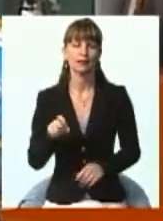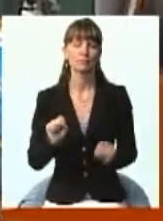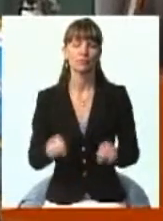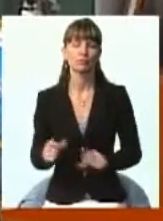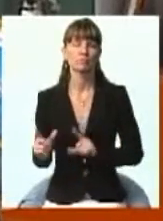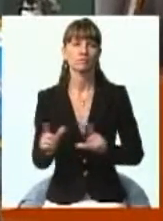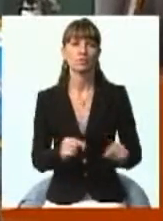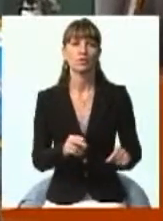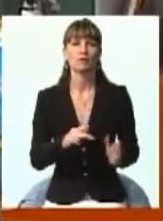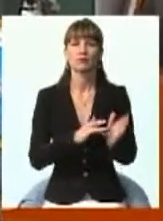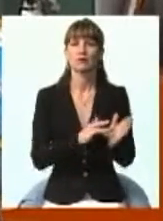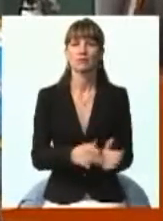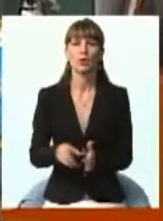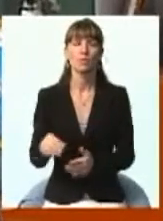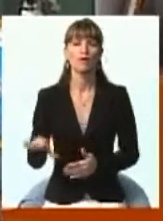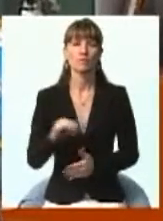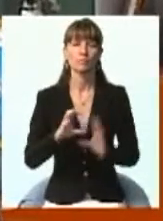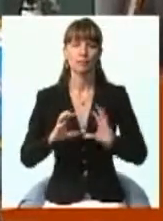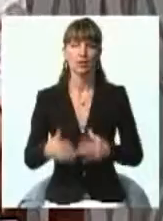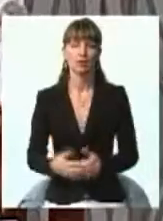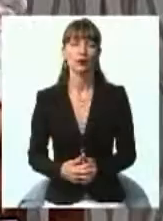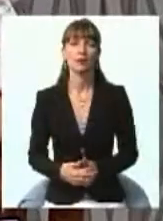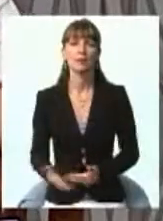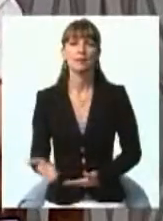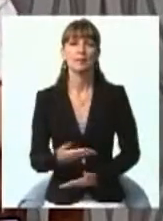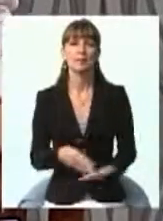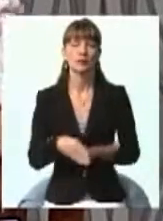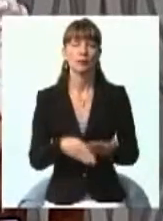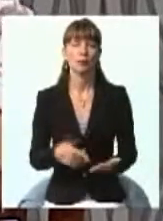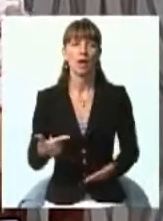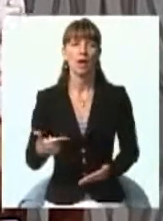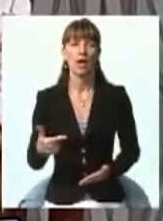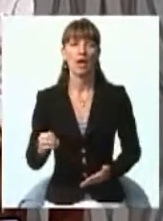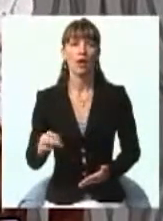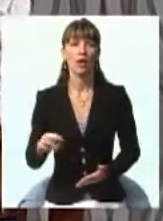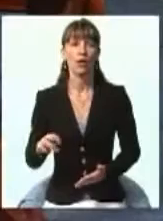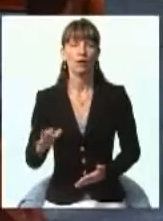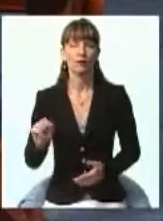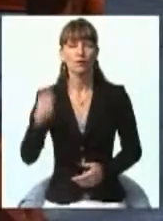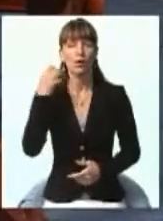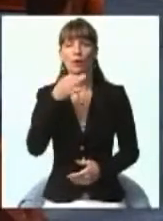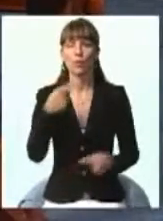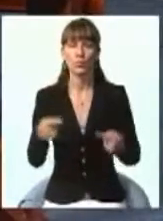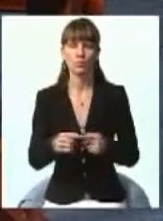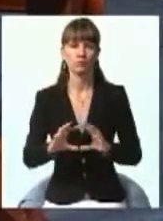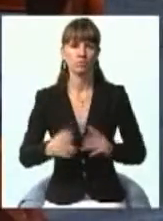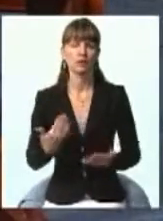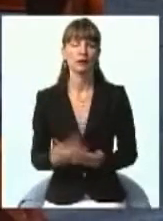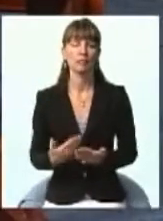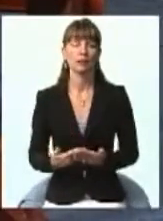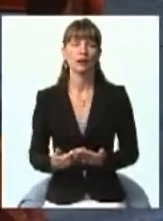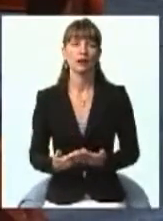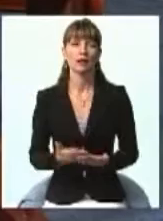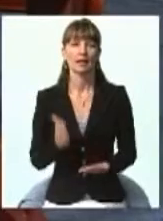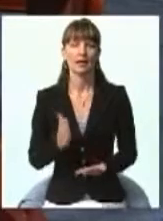можеш подорожувати по всьому світу. Ми за допомогою геологів можемо знати про будь-який куточок світу. Наприклад, чи